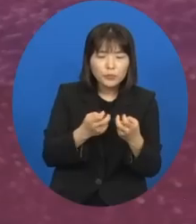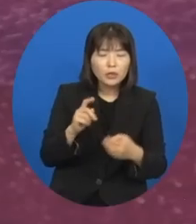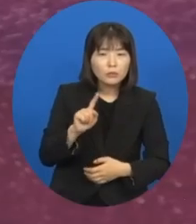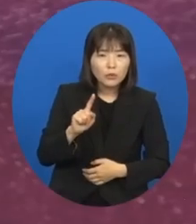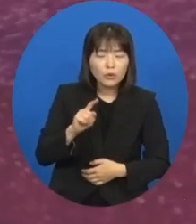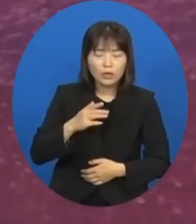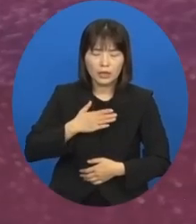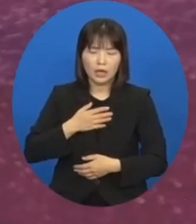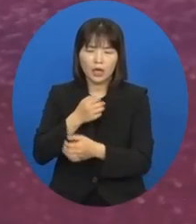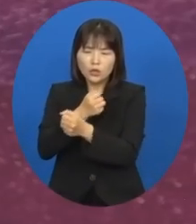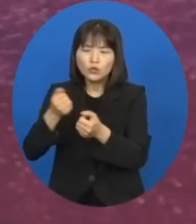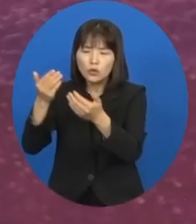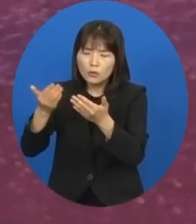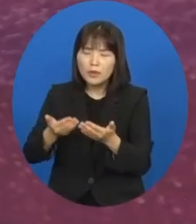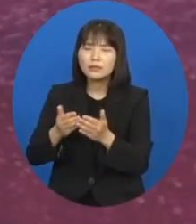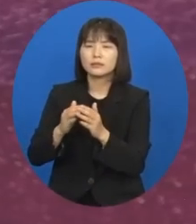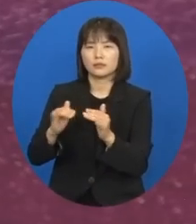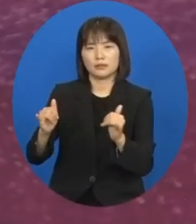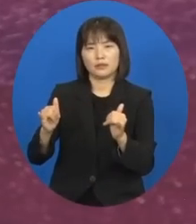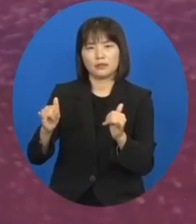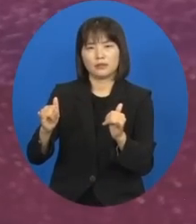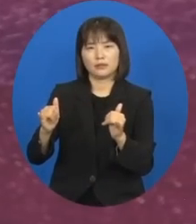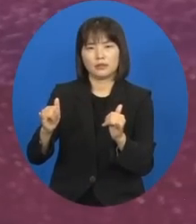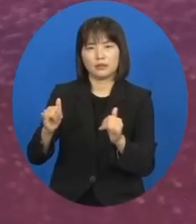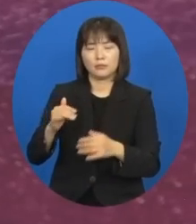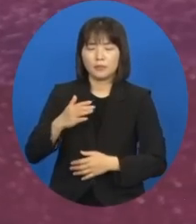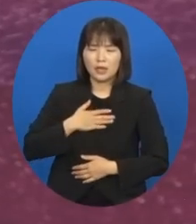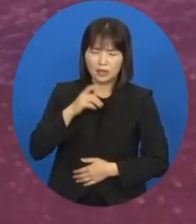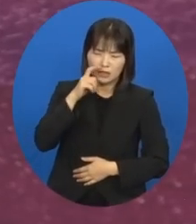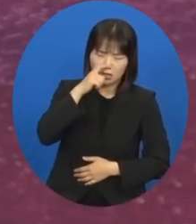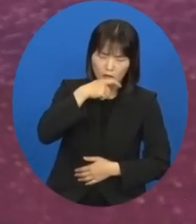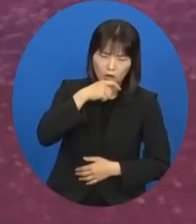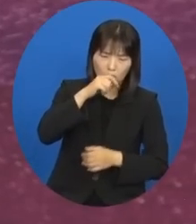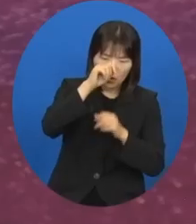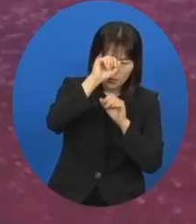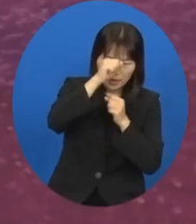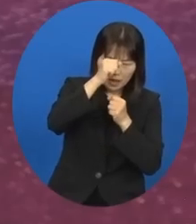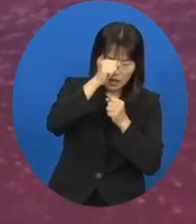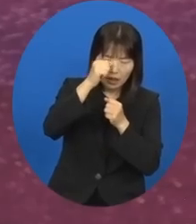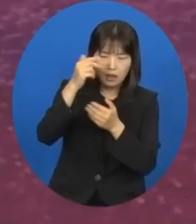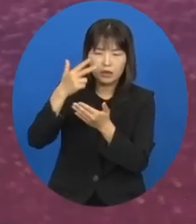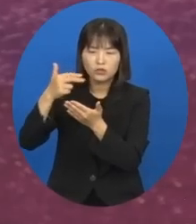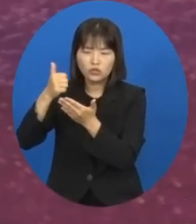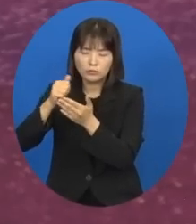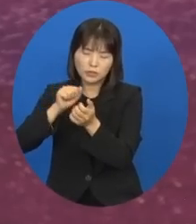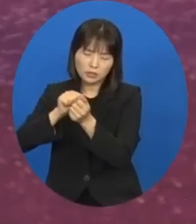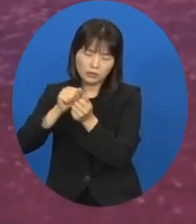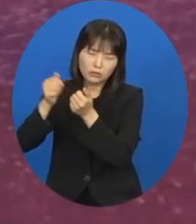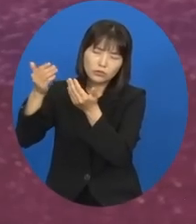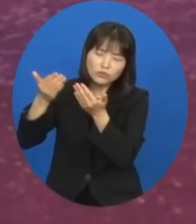그 용서 받은 자야 내가 그 더러운 바를 주님이 씻어 주신 그 은혜를 입은